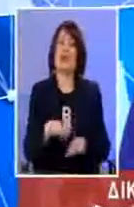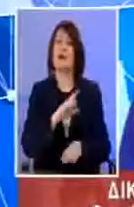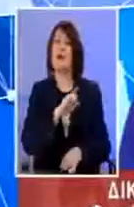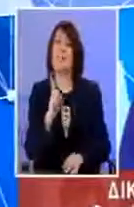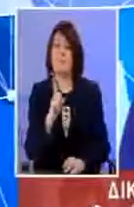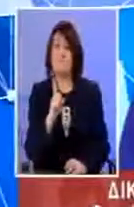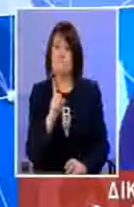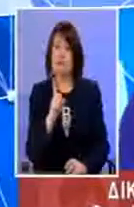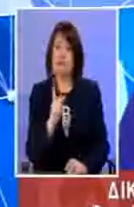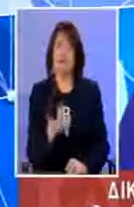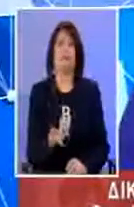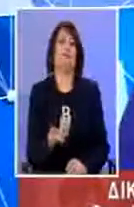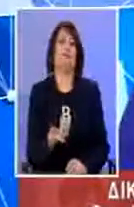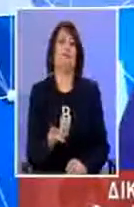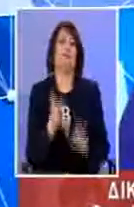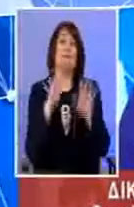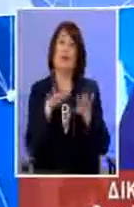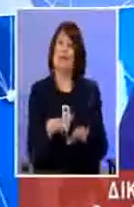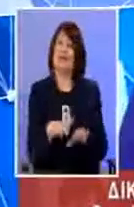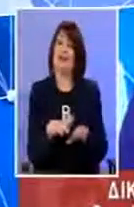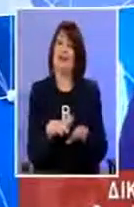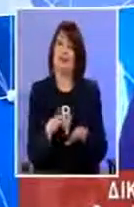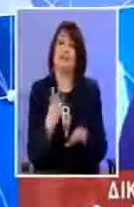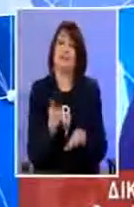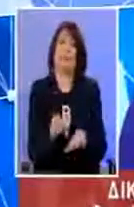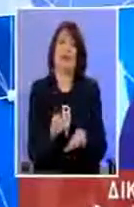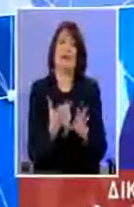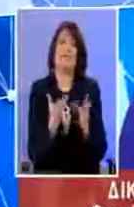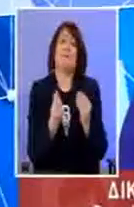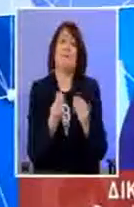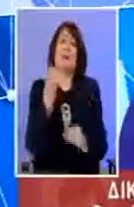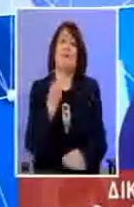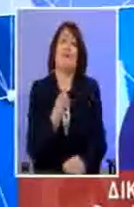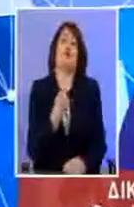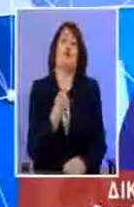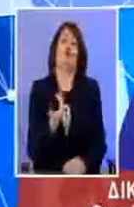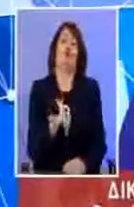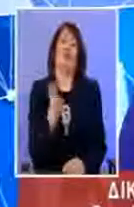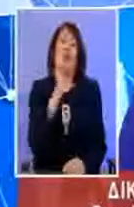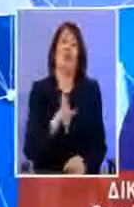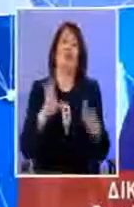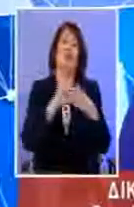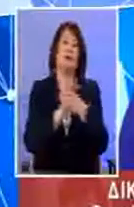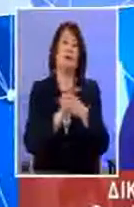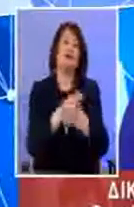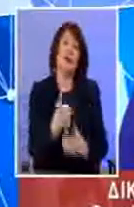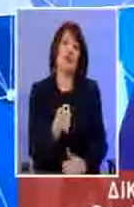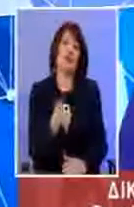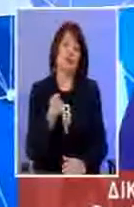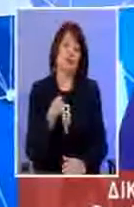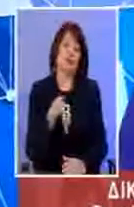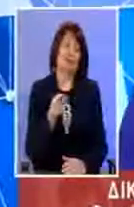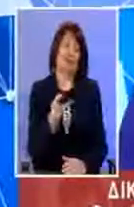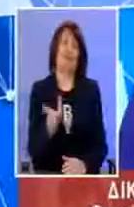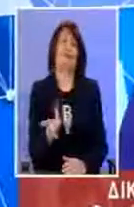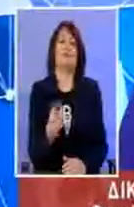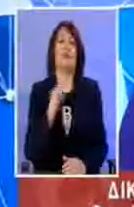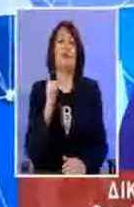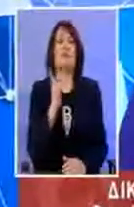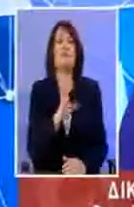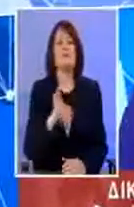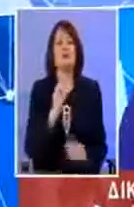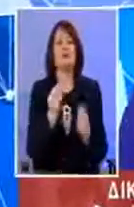λοιπά. Ωστόσο, η ανεργία παραμένει πάρα πολύ υψηλή στην Ευρωπαϊκή Ένωση και όλοι αναζητούν